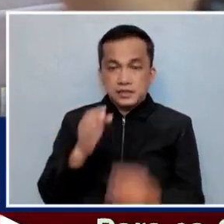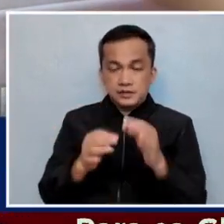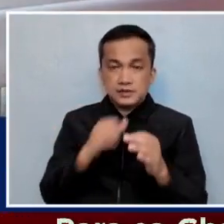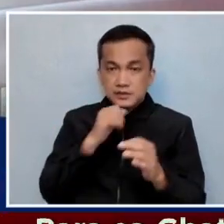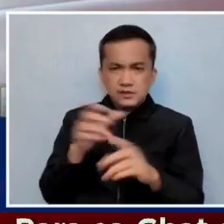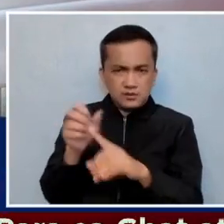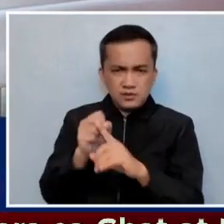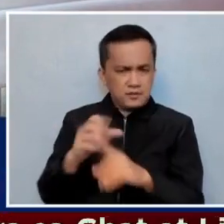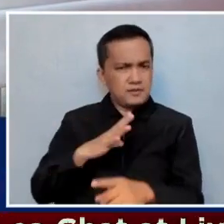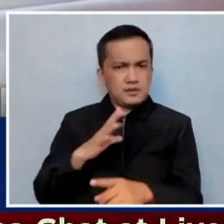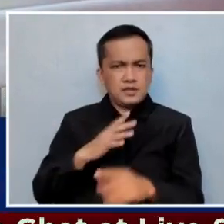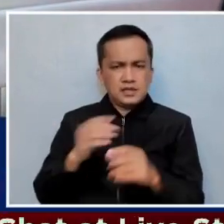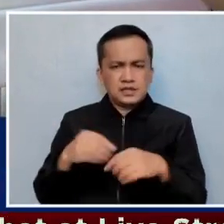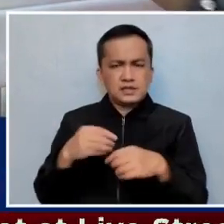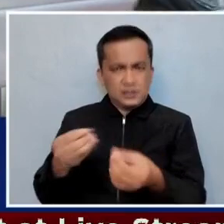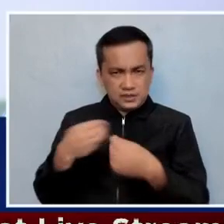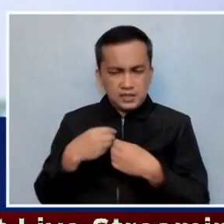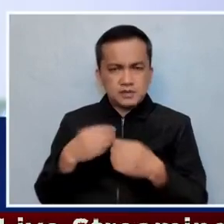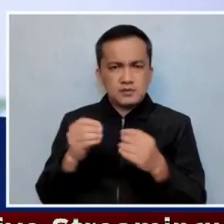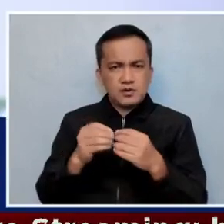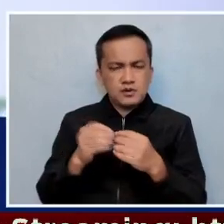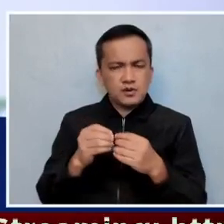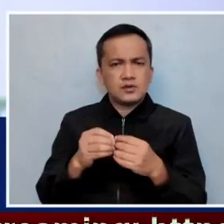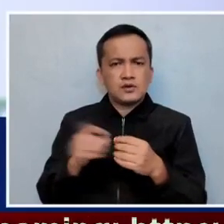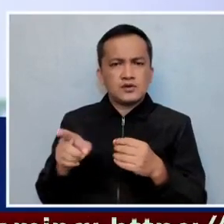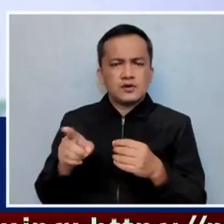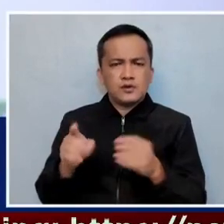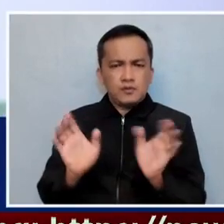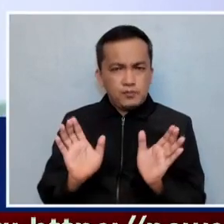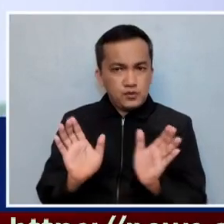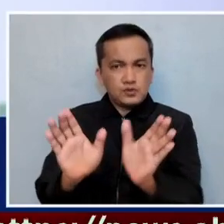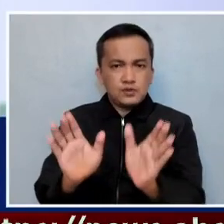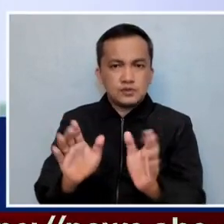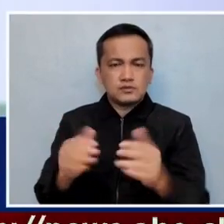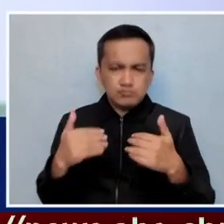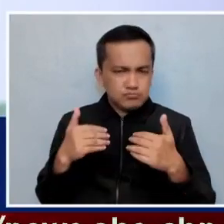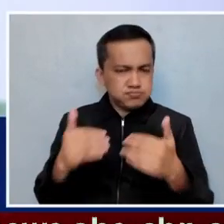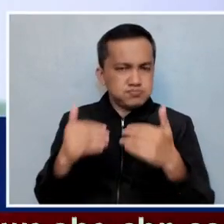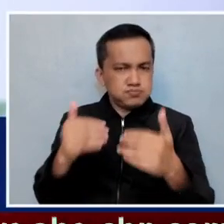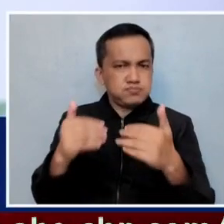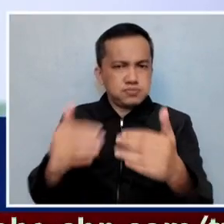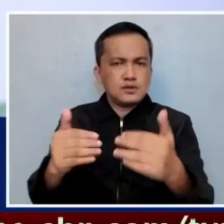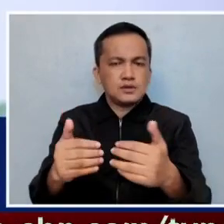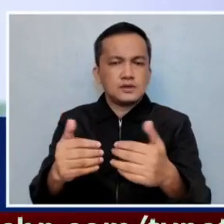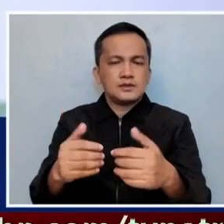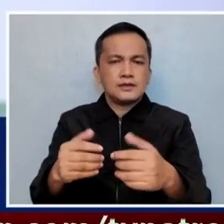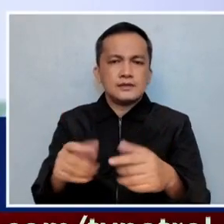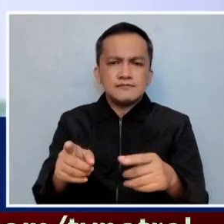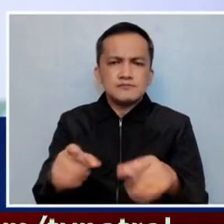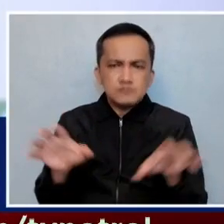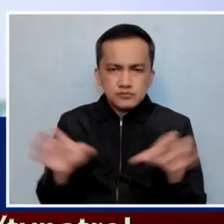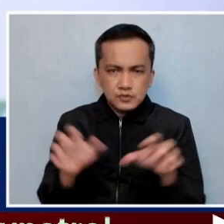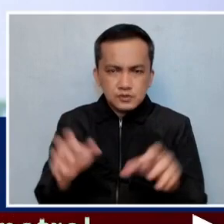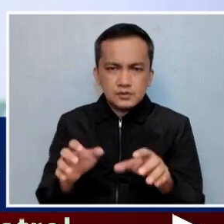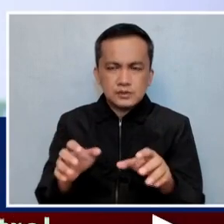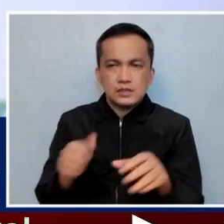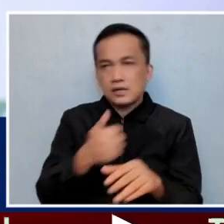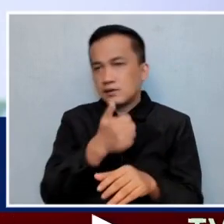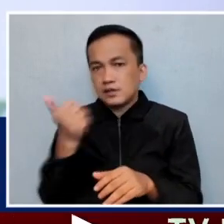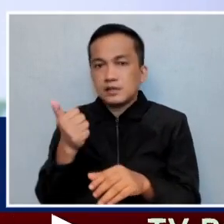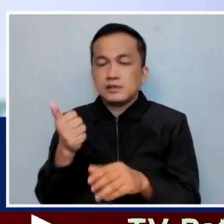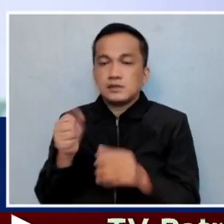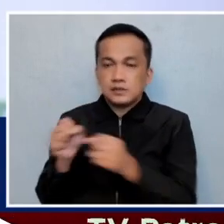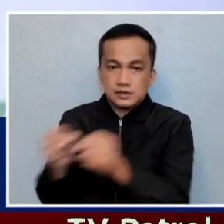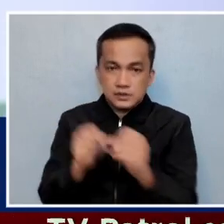that gives us more initiatives or more push para ipagpatuloy pa natin at gumawa pa tayo ng iba pang strategiya para